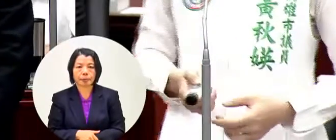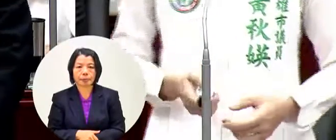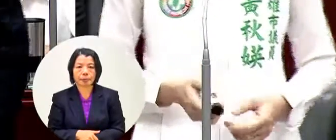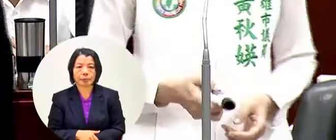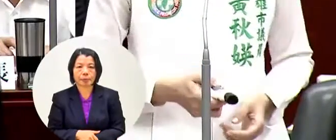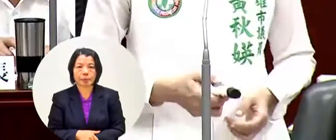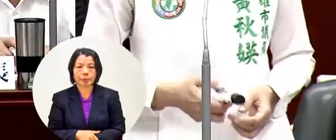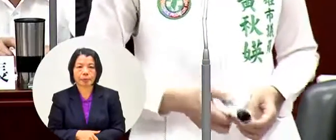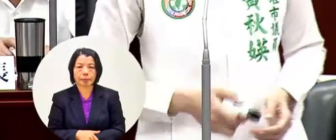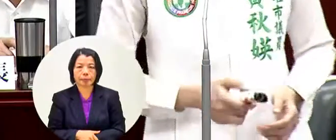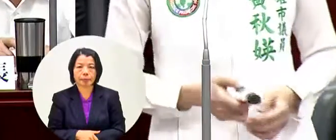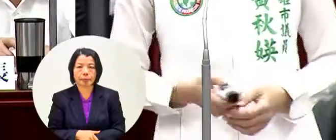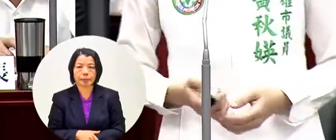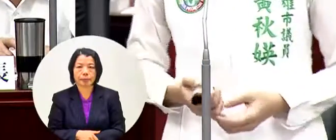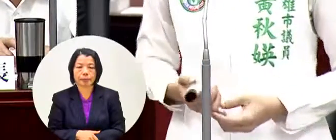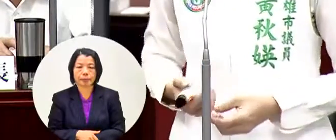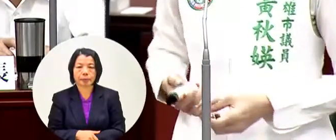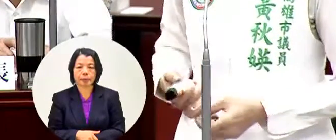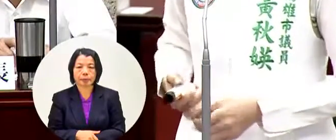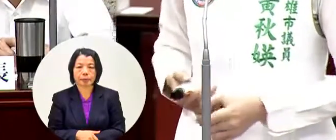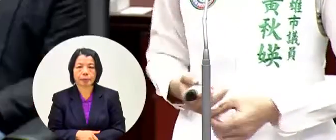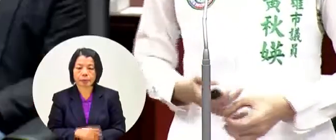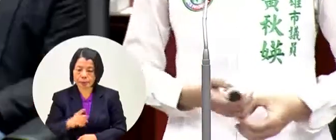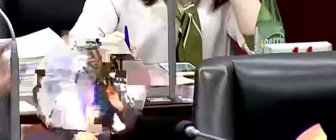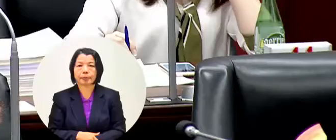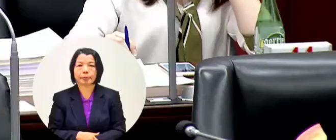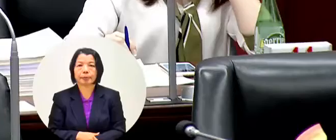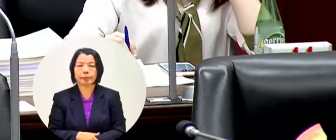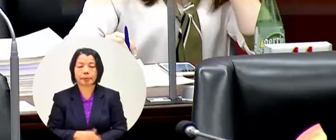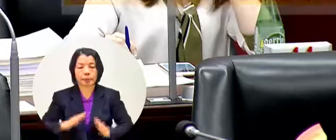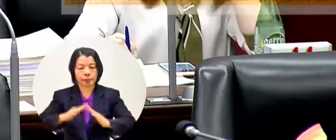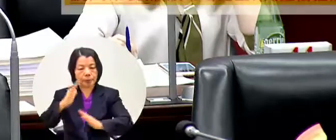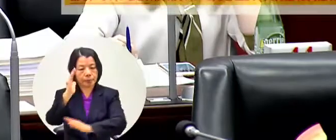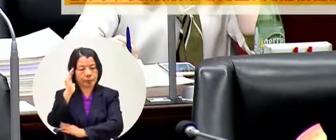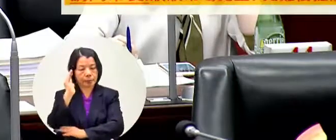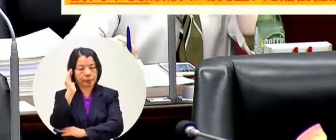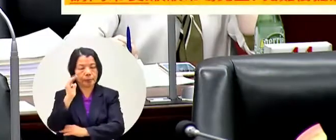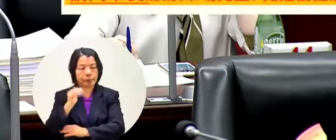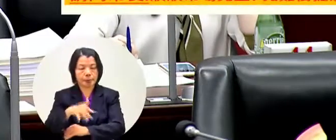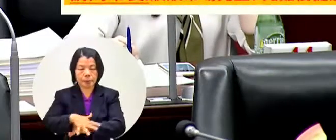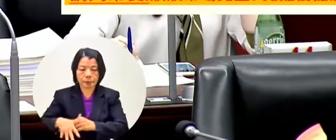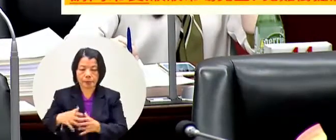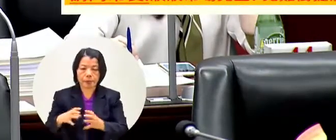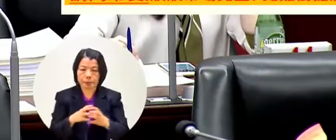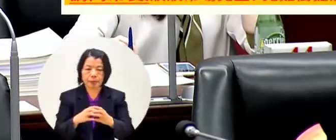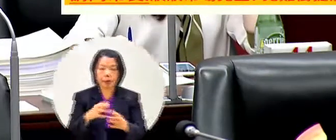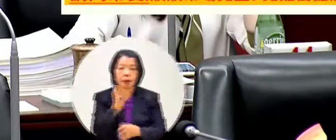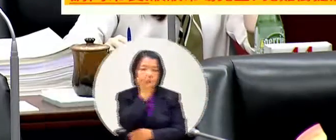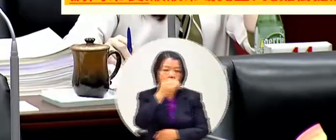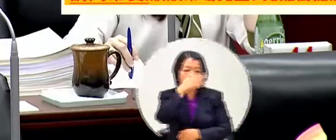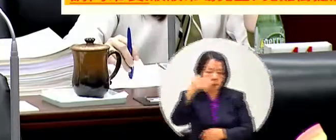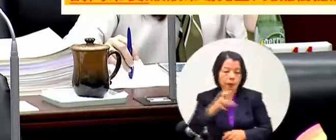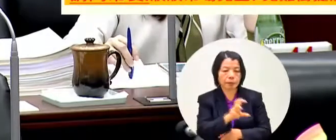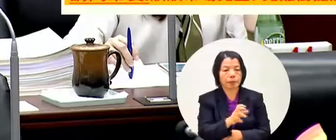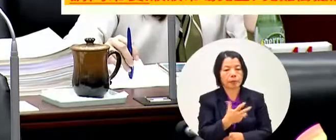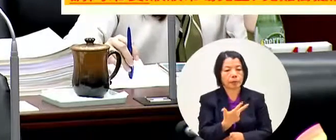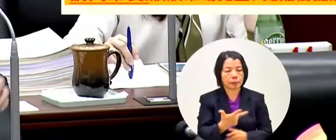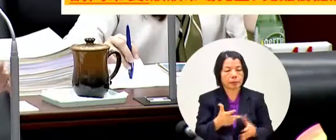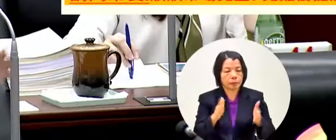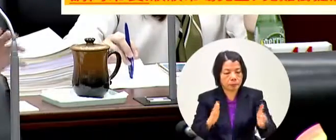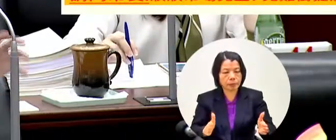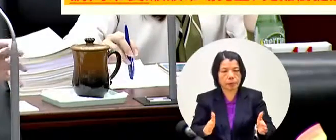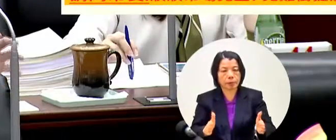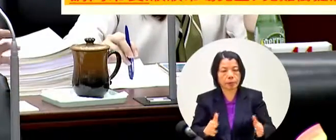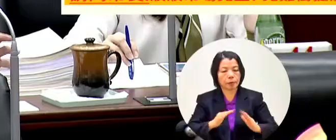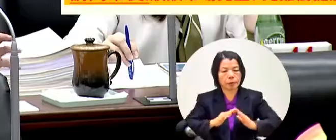那科技部的部， 那到时候可以邀请本席参加吗？ 当然可以， 谢谢。好，那第三个问题，针对现有工厂原